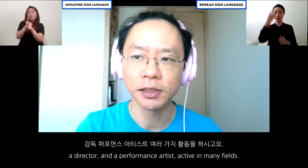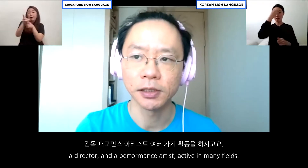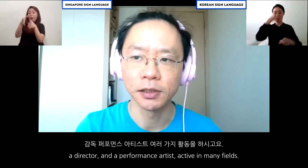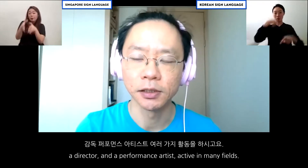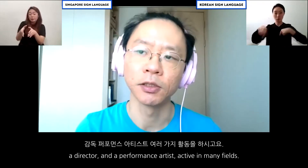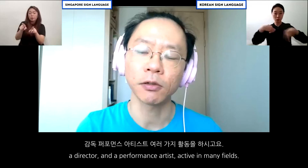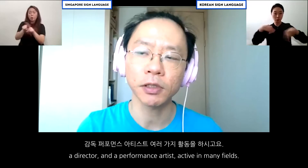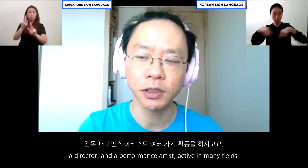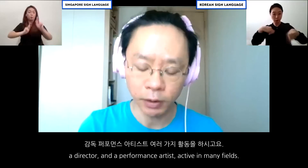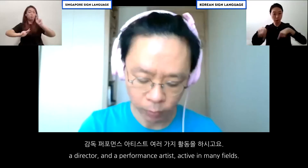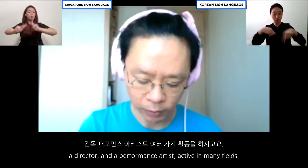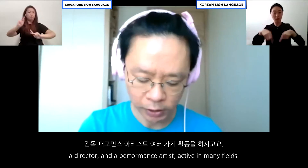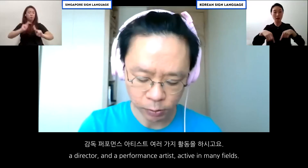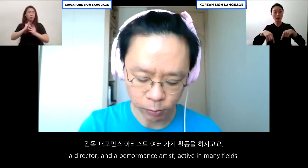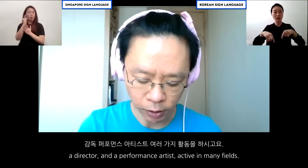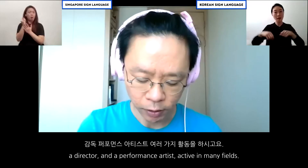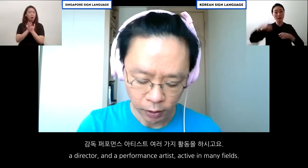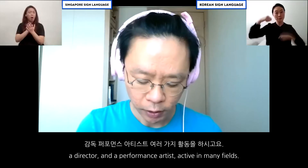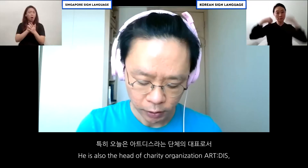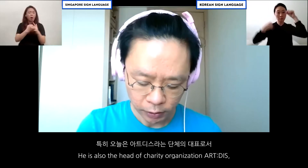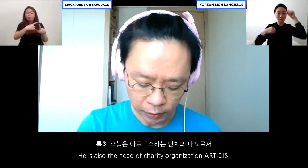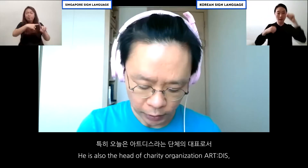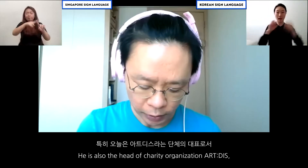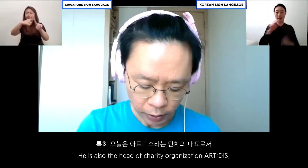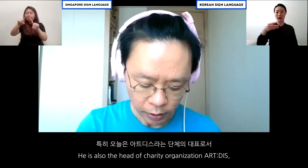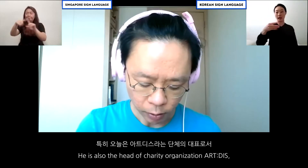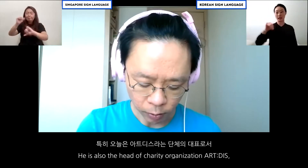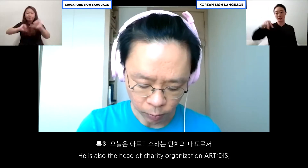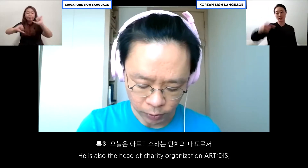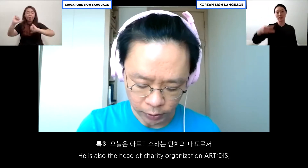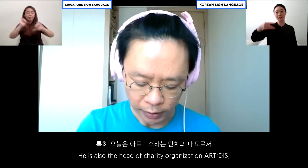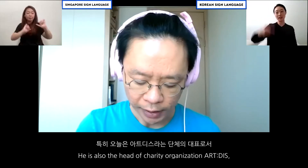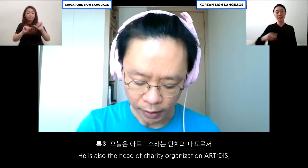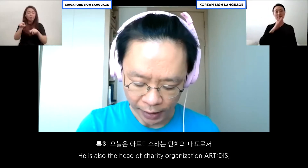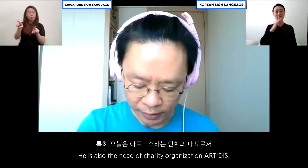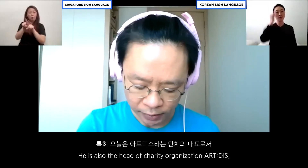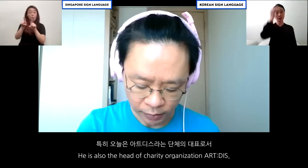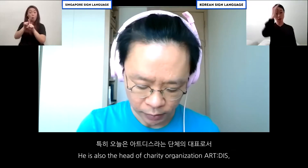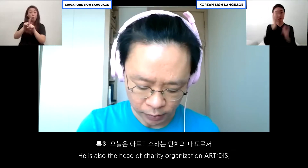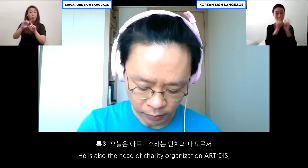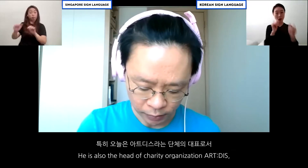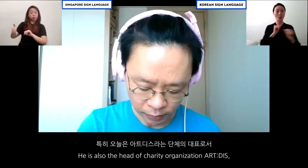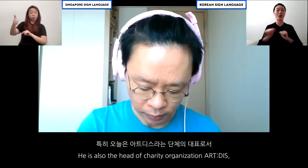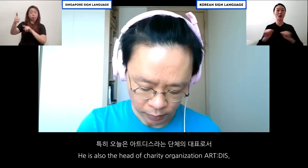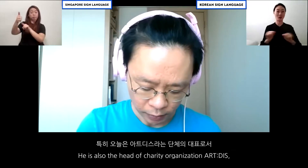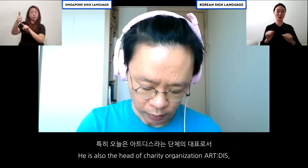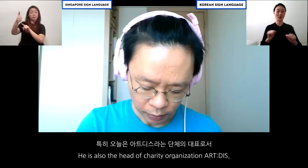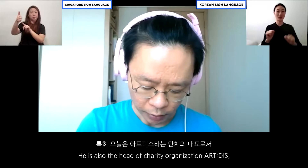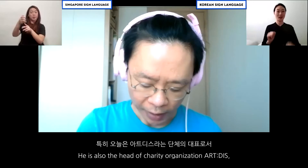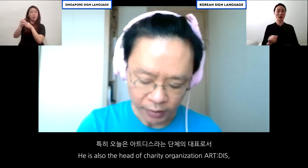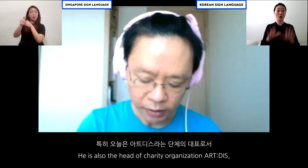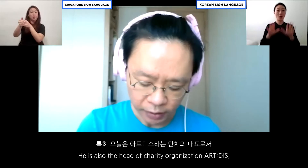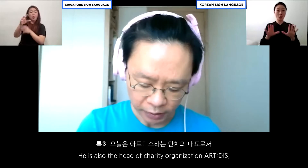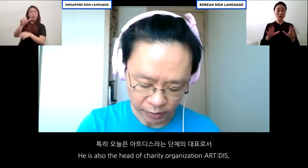퍼포먼스 아티스트 여러 가지 활동을 하시고요. 특히 오늘은